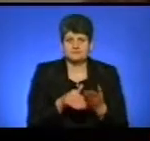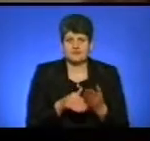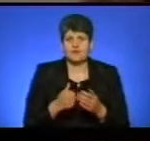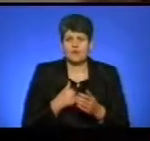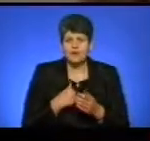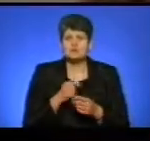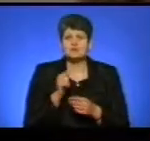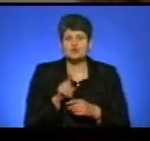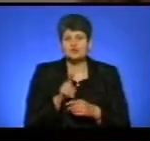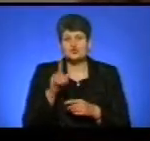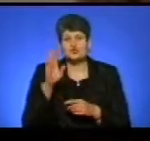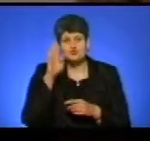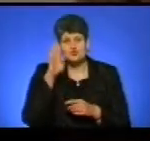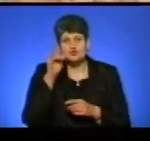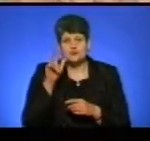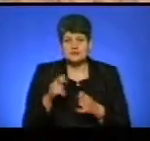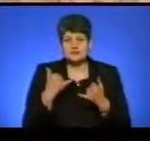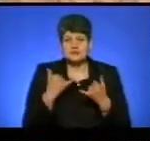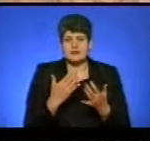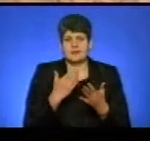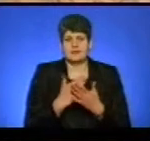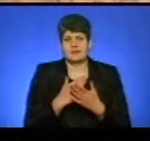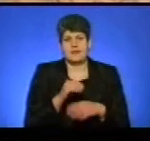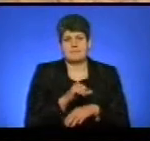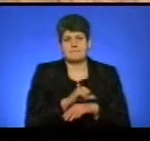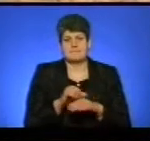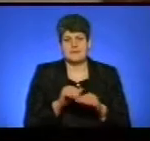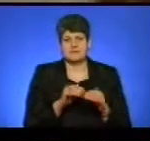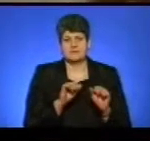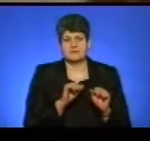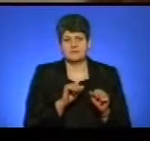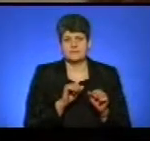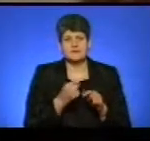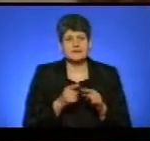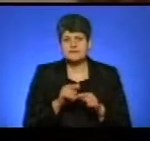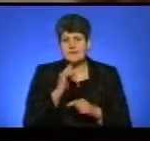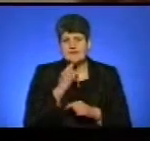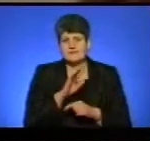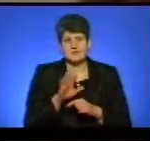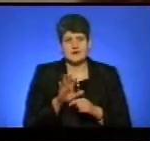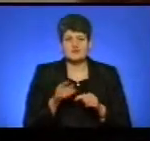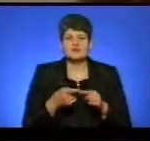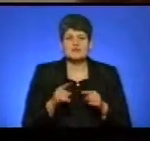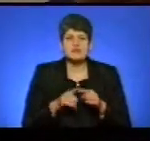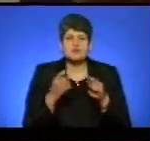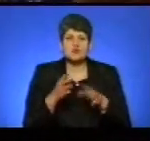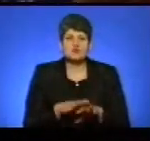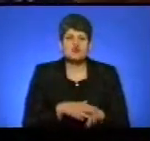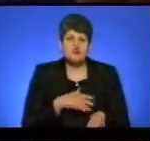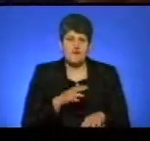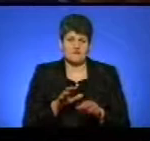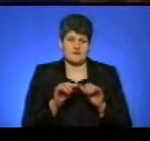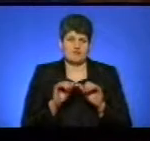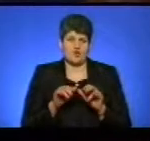через те, що чоловіки з її міста зараз знаходяться на передовій. Це не важко. Це просто довготривалий процес